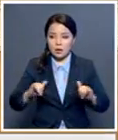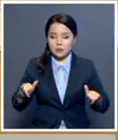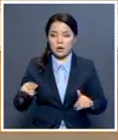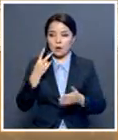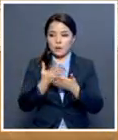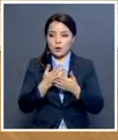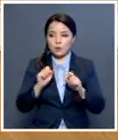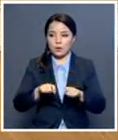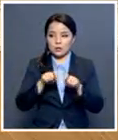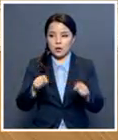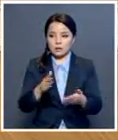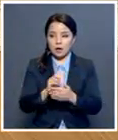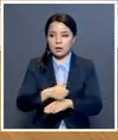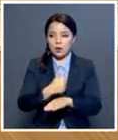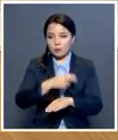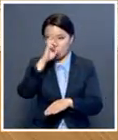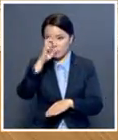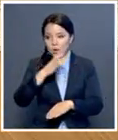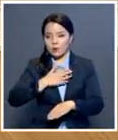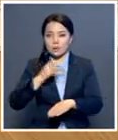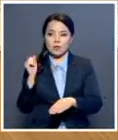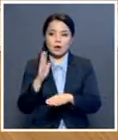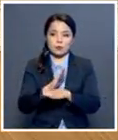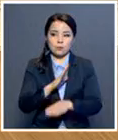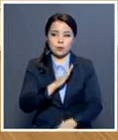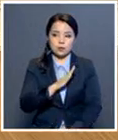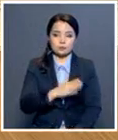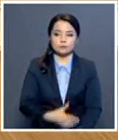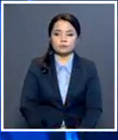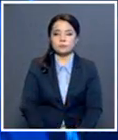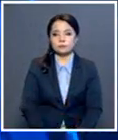мүмкіндік алдық. Елбасы да бізге осындай тапсырма жүктеп отыр.